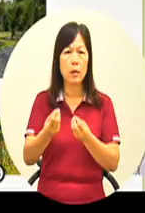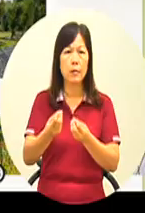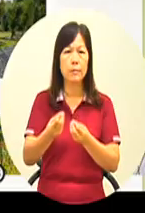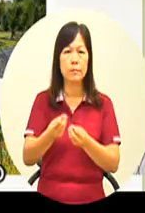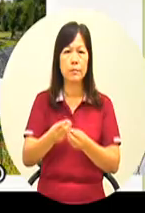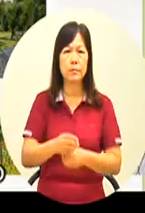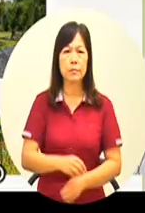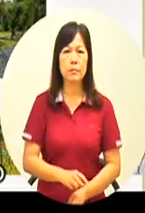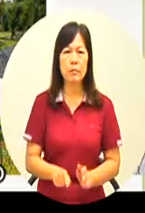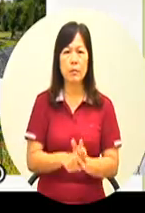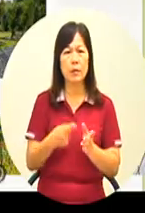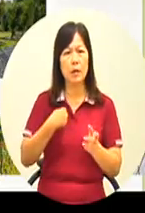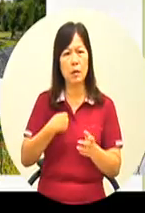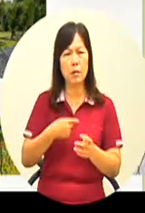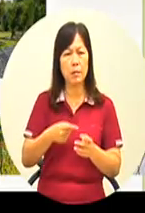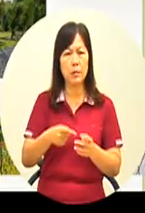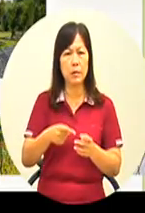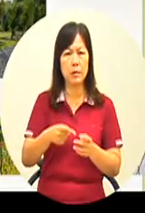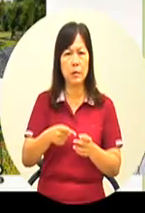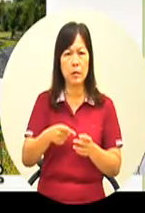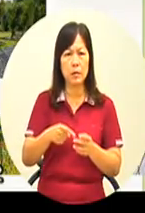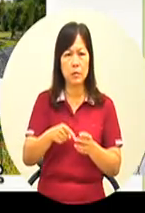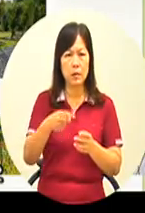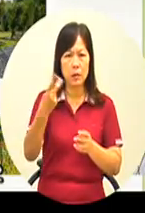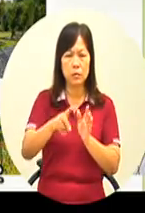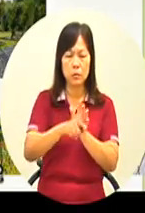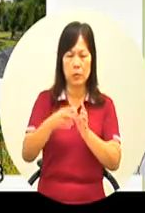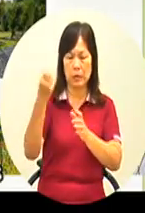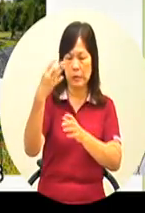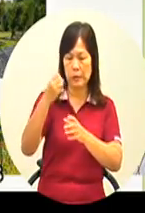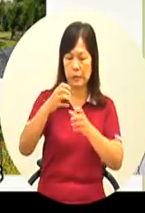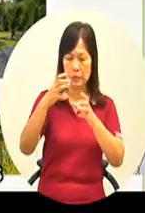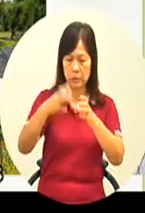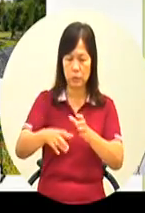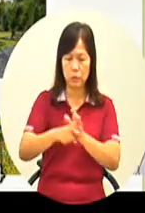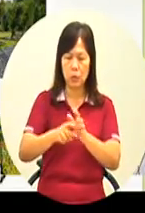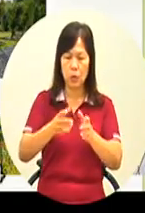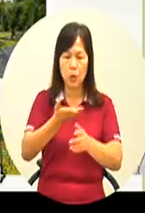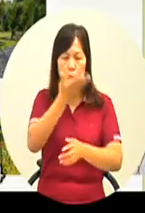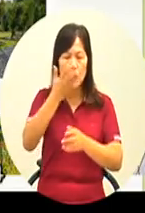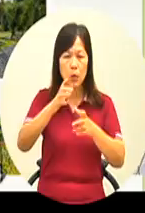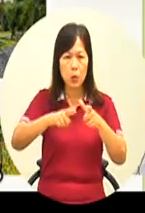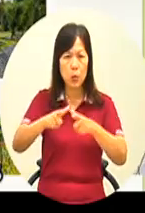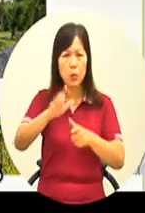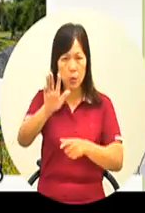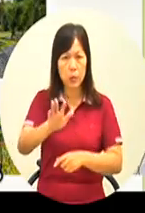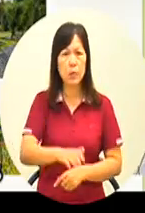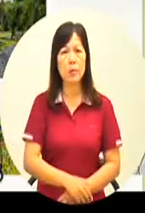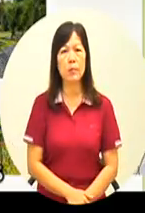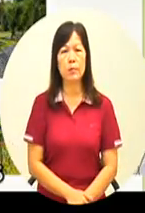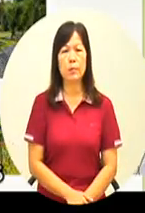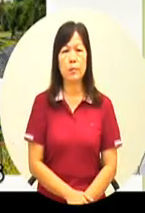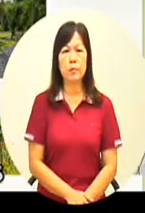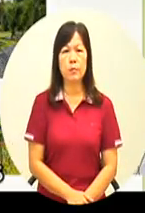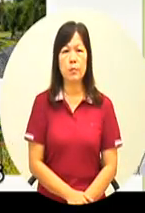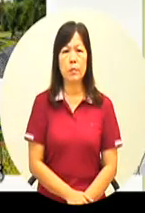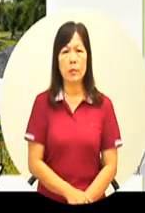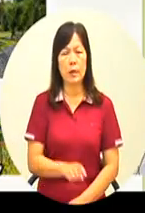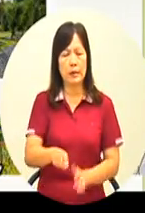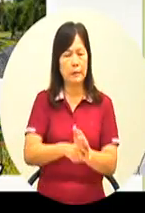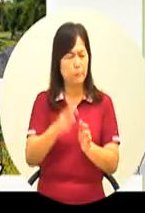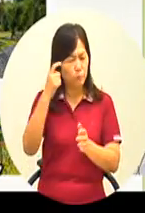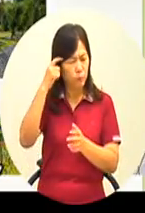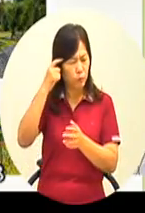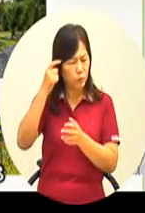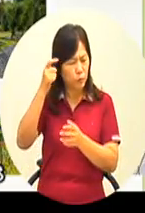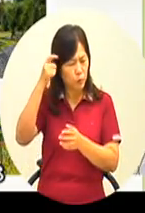当然用了吼，伊就阁经做一个新的情况吸出来啊。吼，甲咱中慎重追远这个